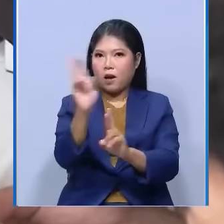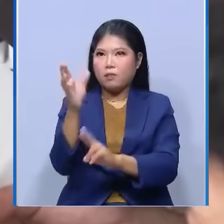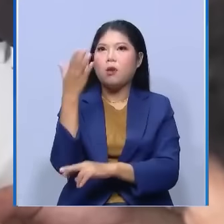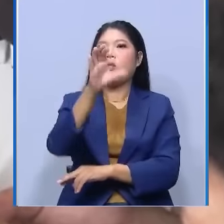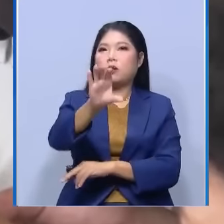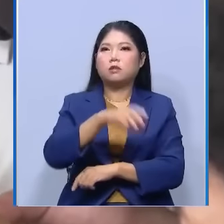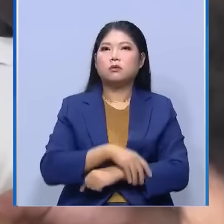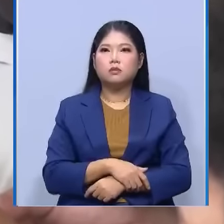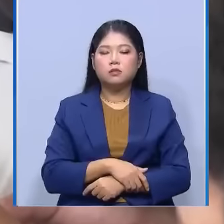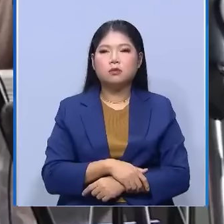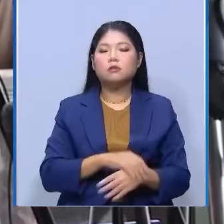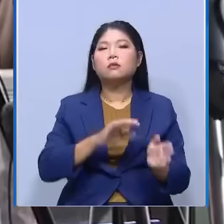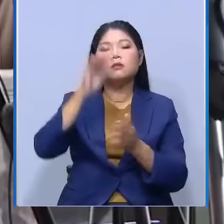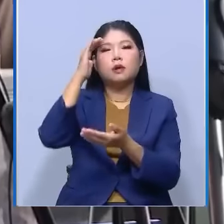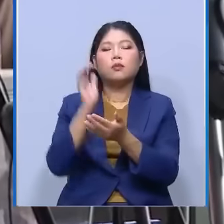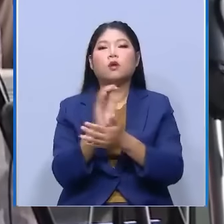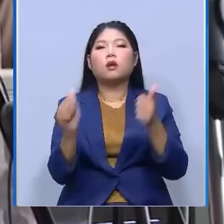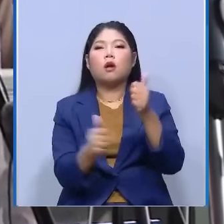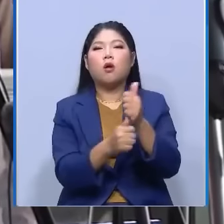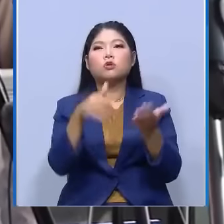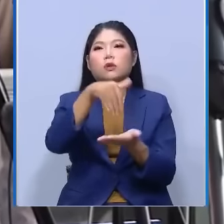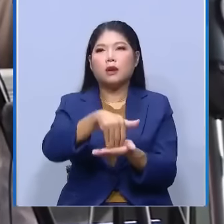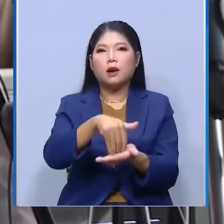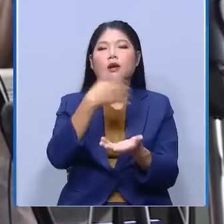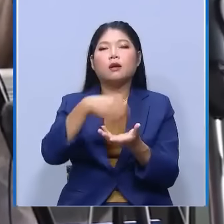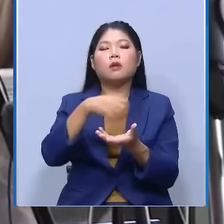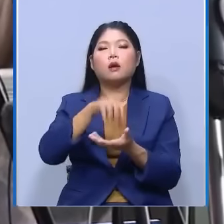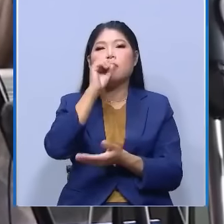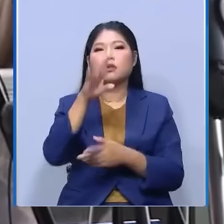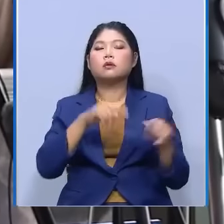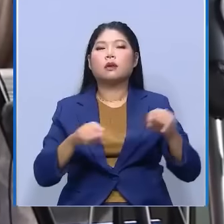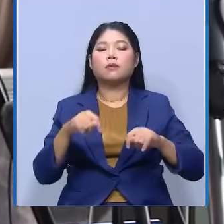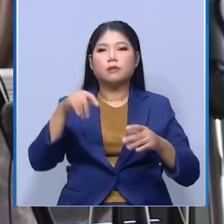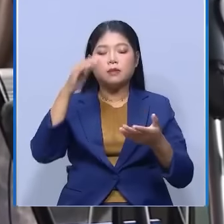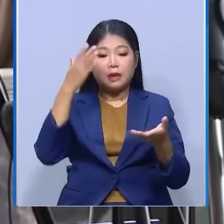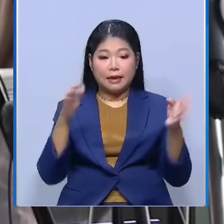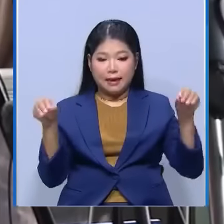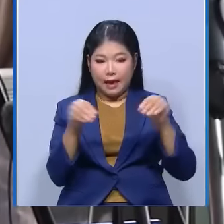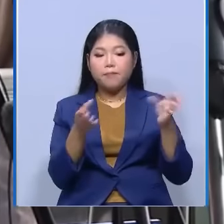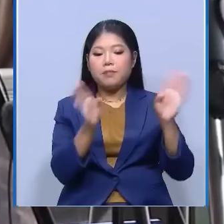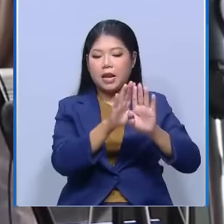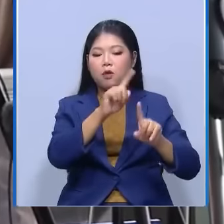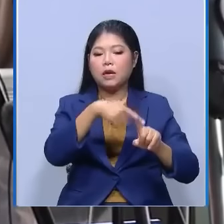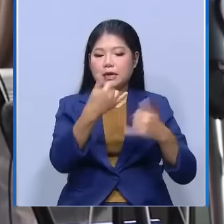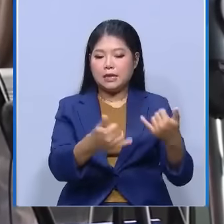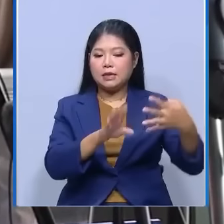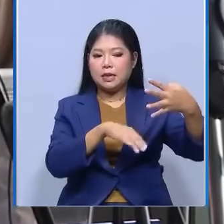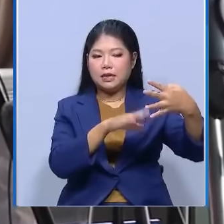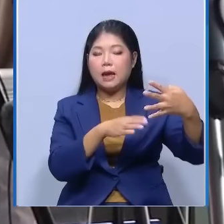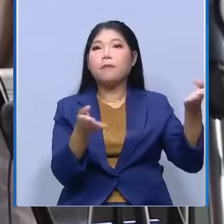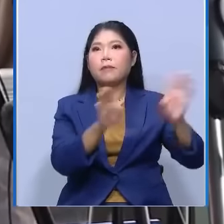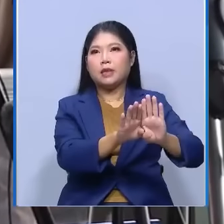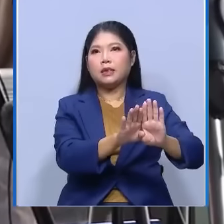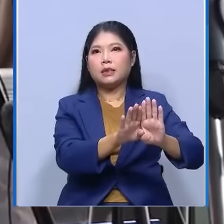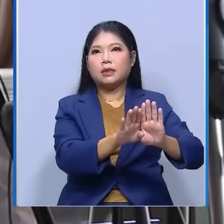ขณะที่รองผู้บัญชาการตำรวจสอบสวนกลางเนี่ยยืนยันนะคะว่าเตรียมปิดรับแจ้งความผู้เสียหายล็อตแรกสิ้นเดือนค่ะเป็นเพียงการทำ